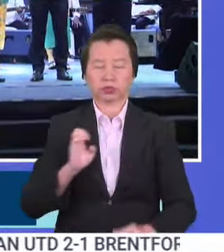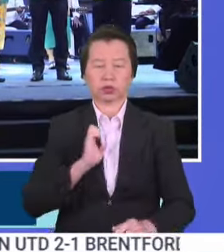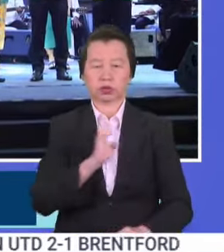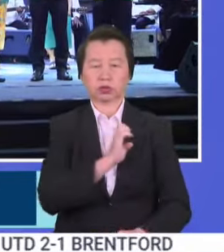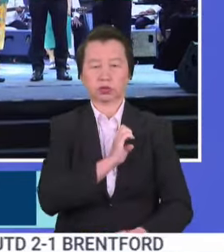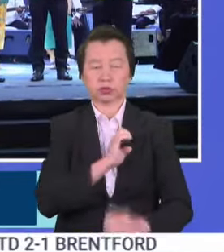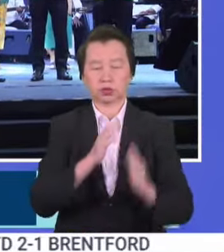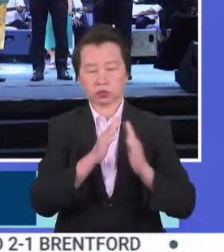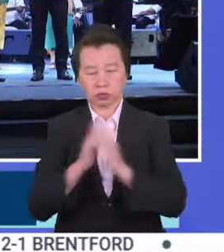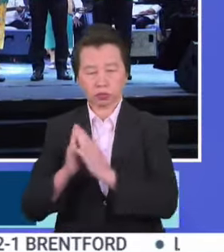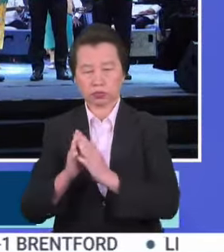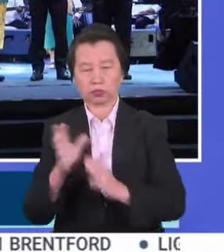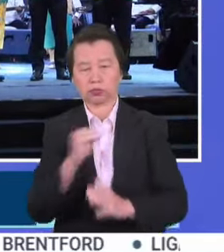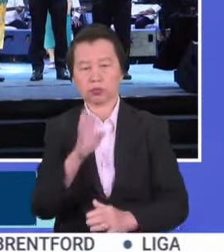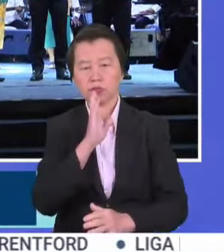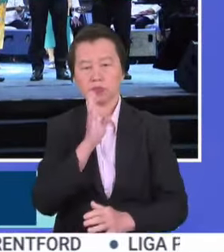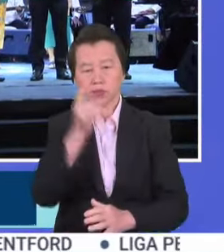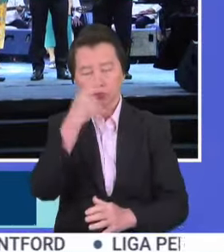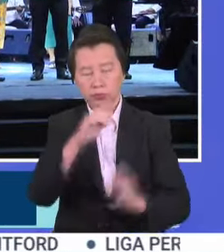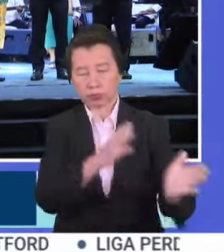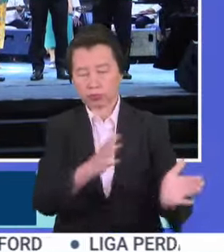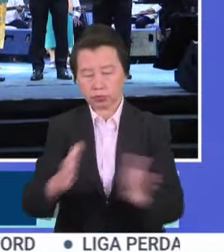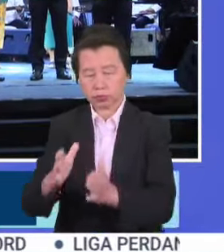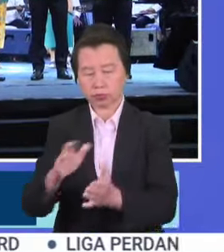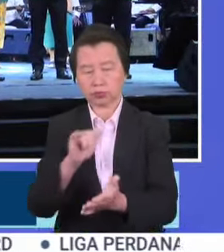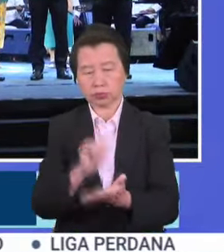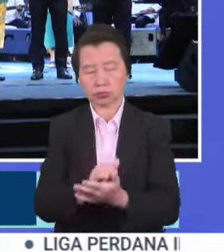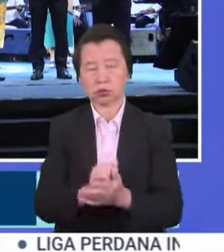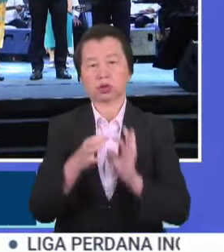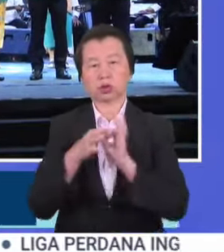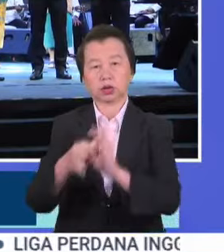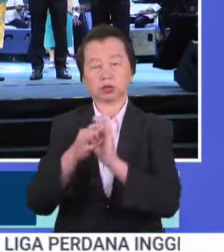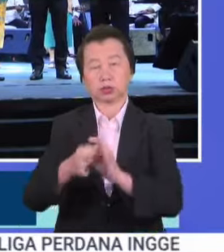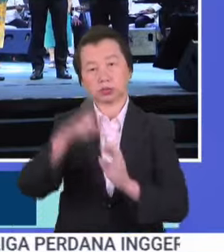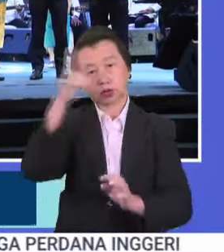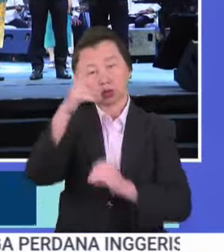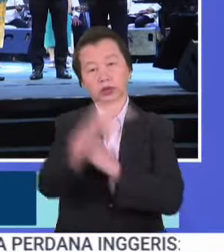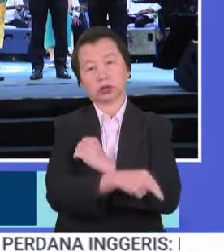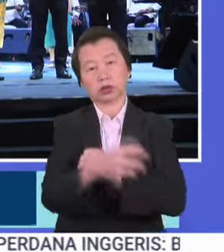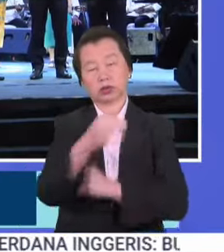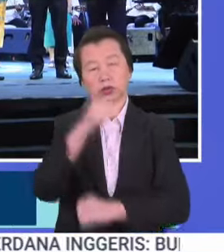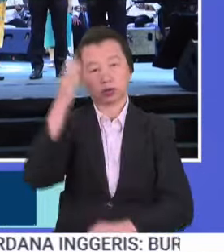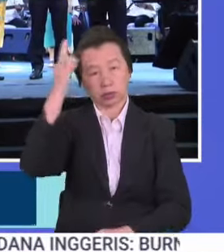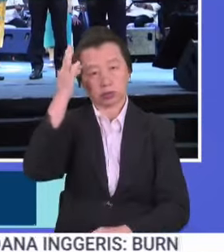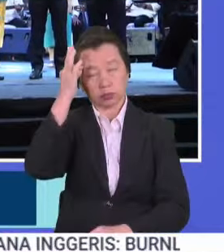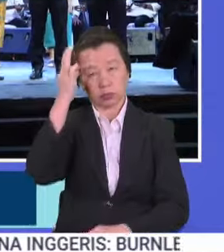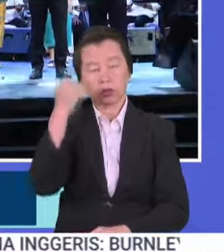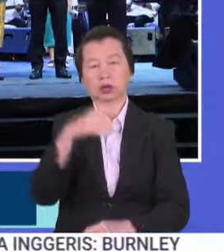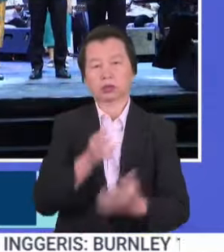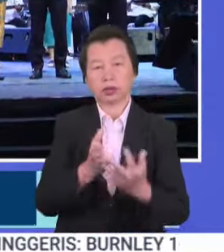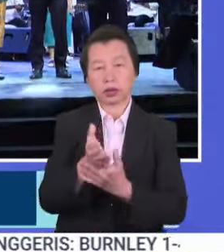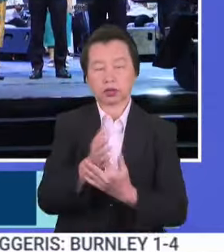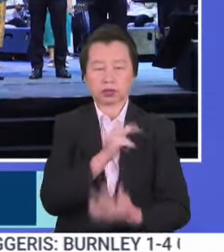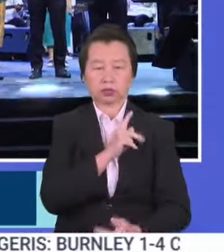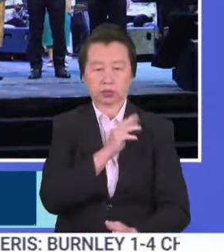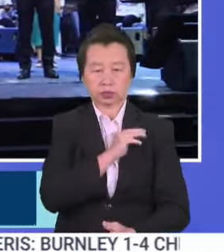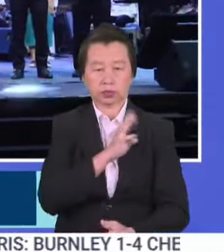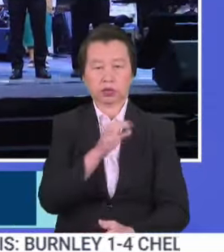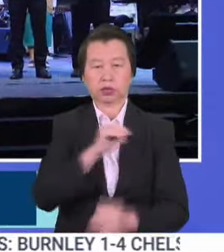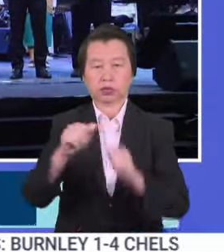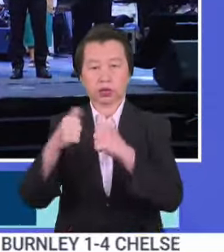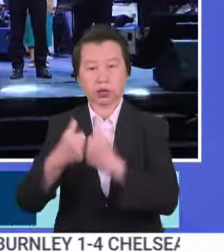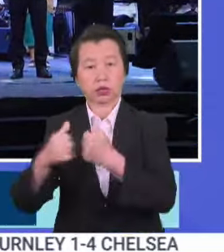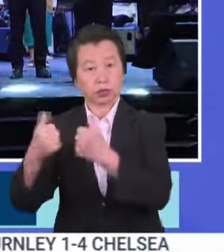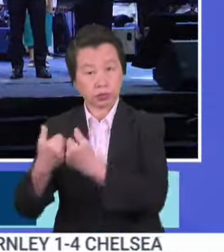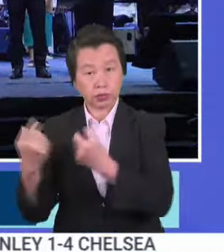dan Kebudayaan Selangor, bagi merealisasikan hasrat itu, kerjasama antara kerajaan negeri dan persekutuan melalui kementerian serta